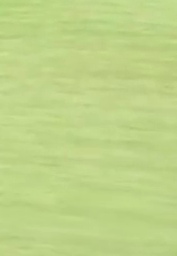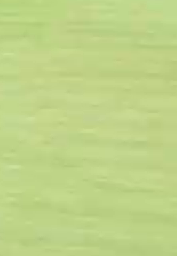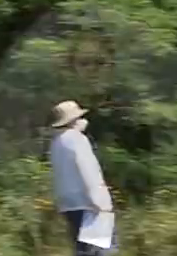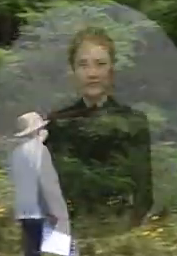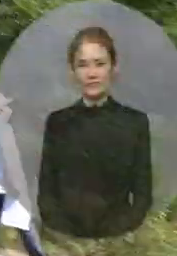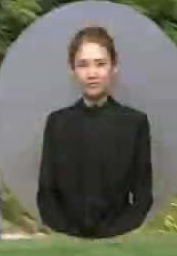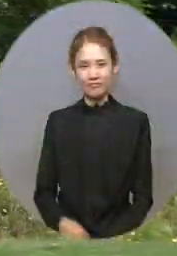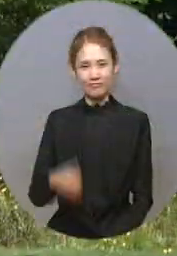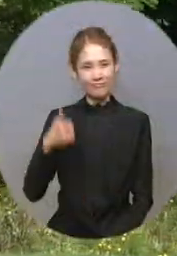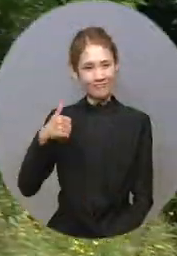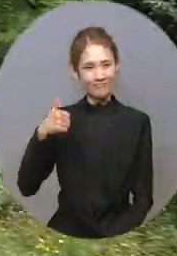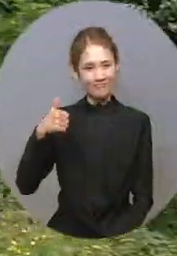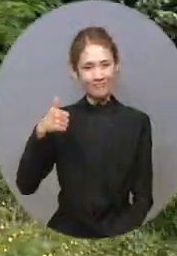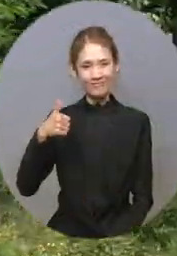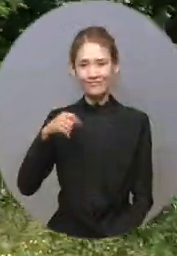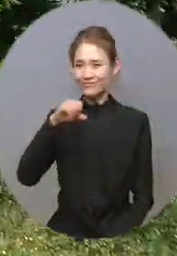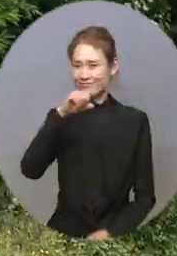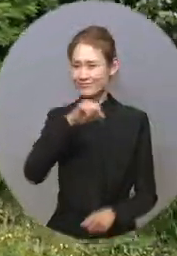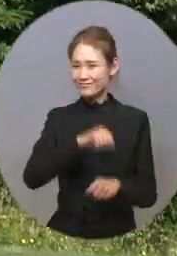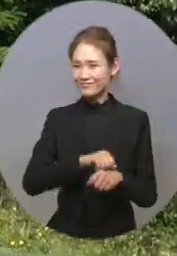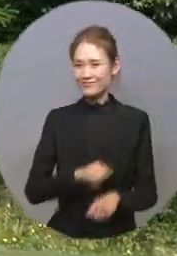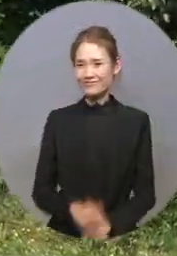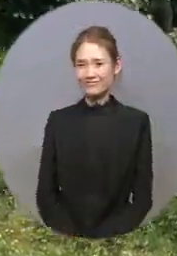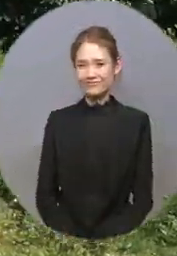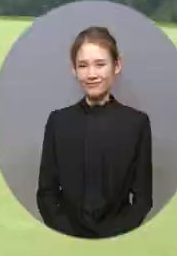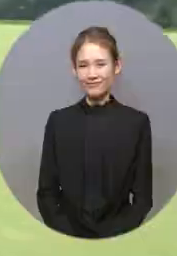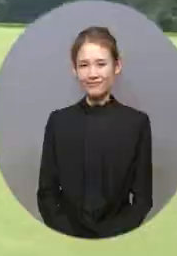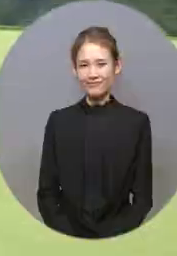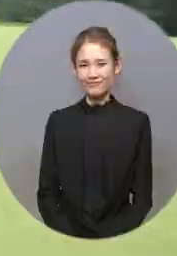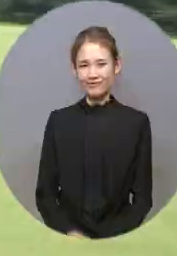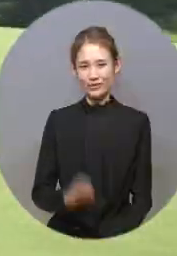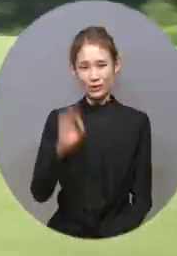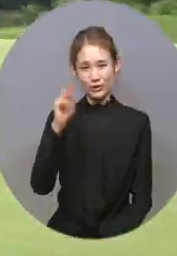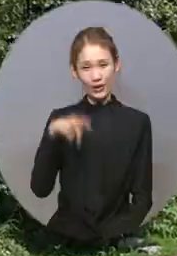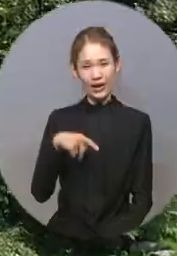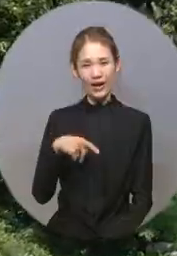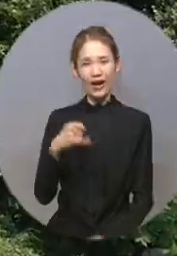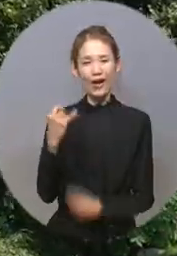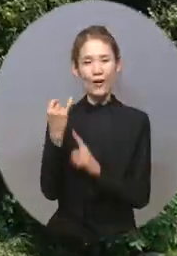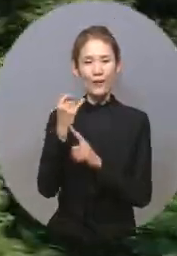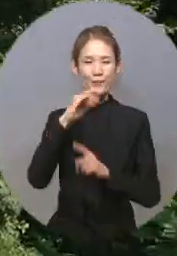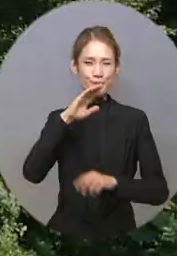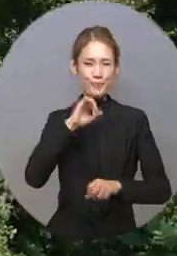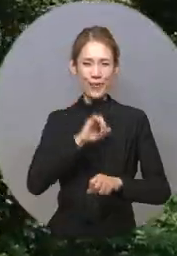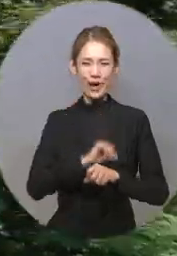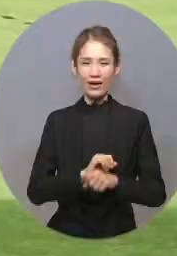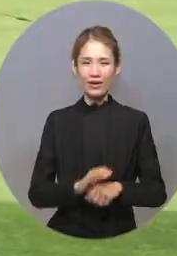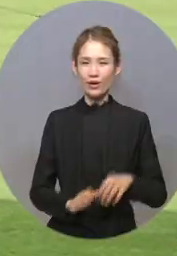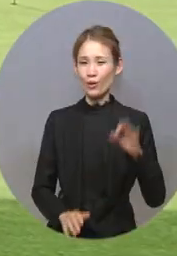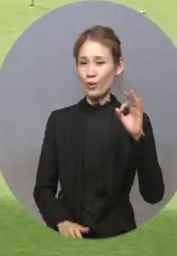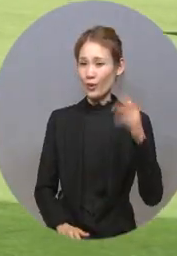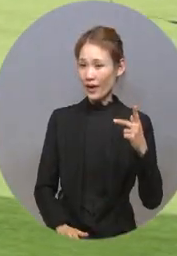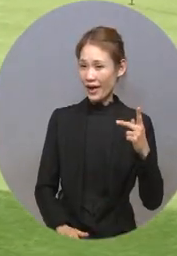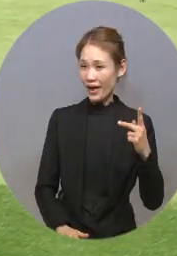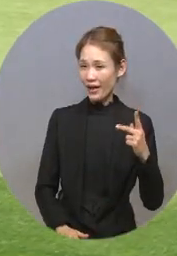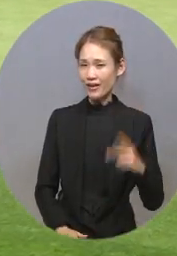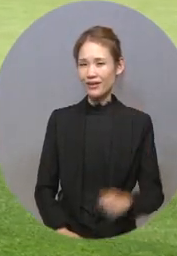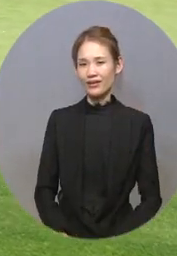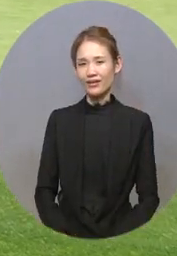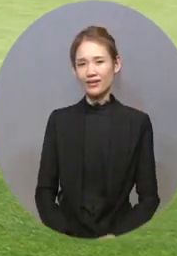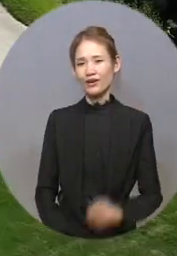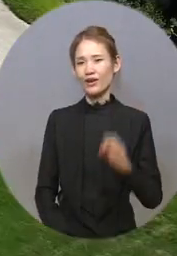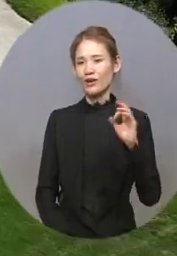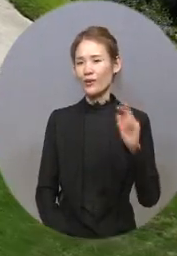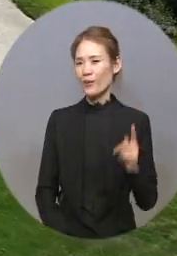나이스. 오, 나이스. 와. 오케이인가? 은수야 완전 잘 쳤다. 오케이 아니야? 오케이 아니야? 오케이 아니야.